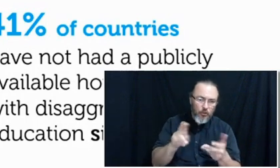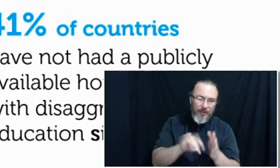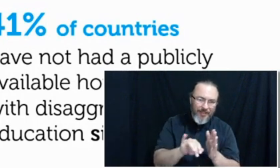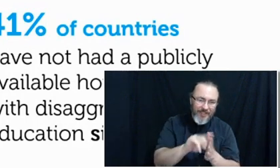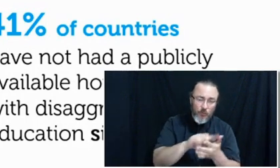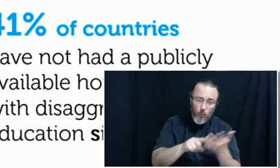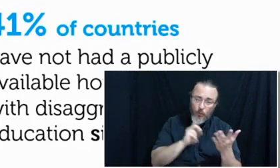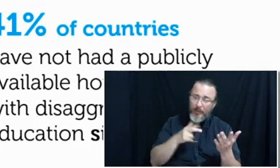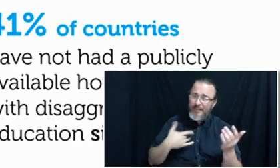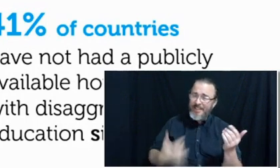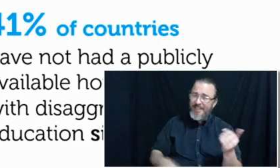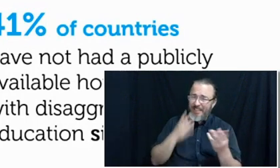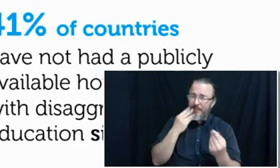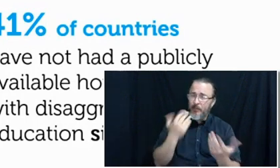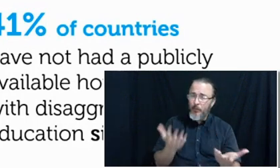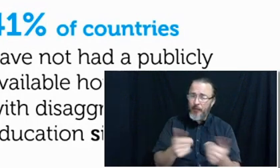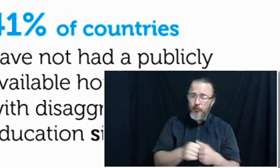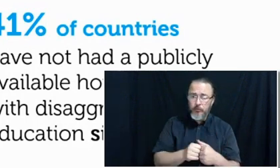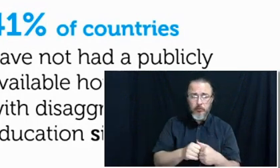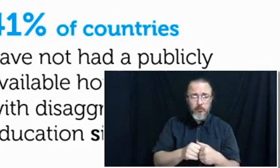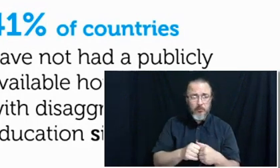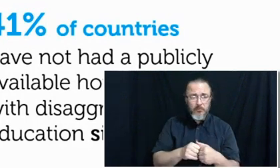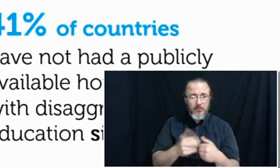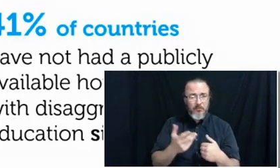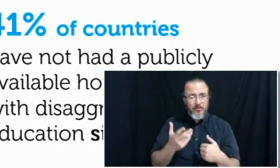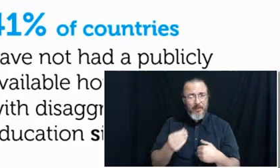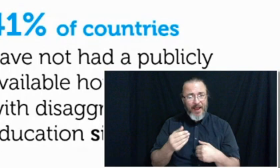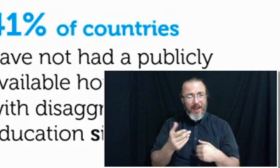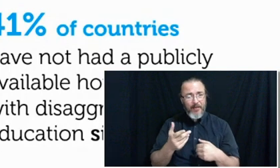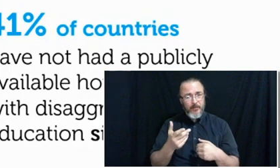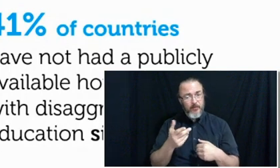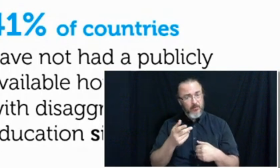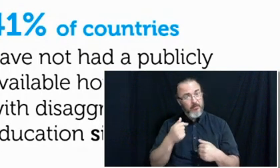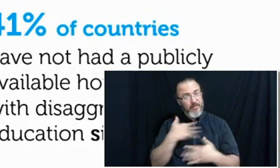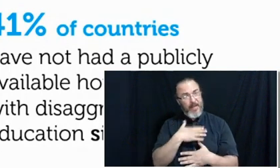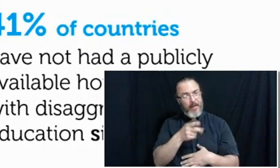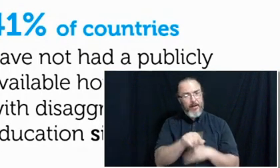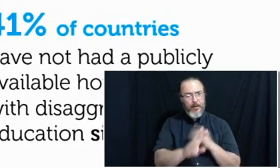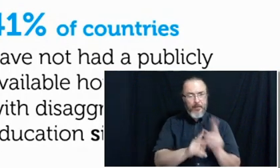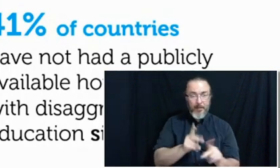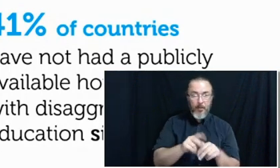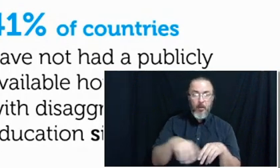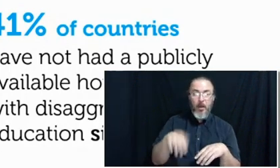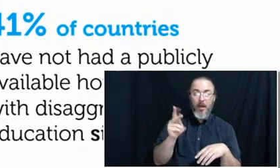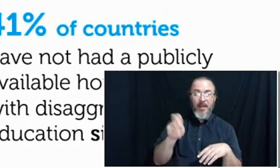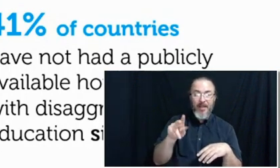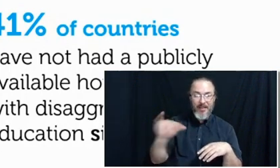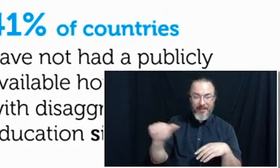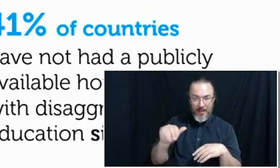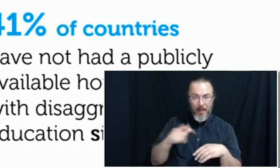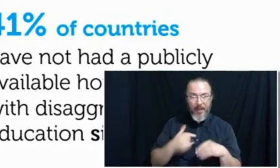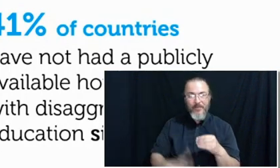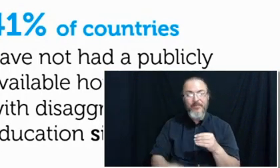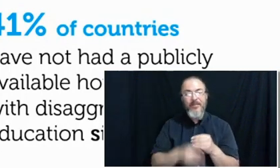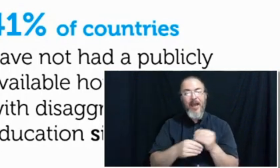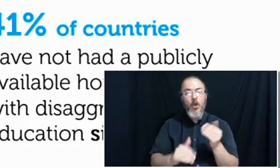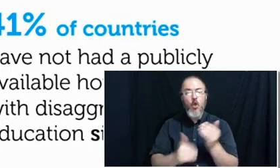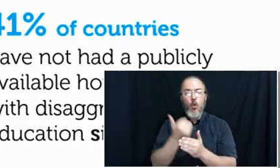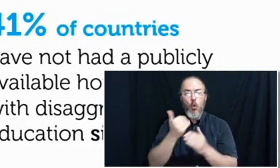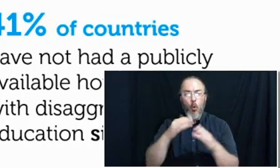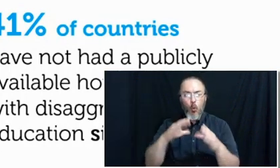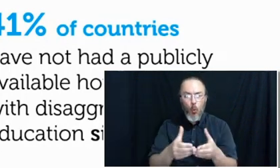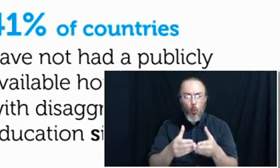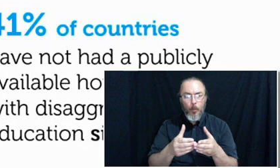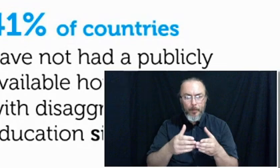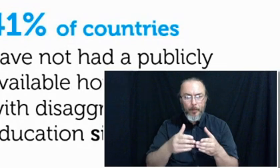toucher à des informations personnelles sensibles, cela peut être intrusif et déclencher des craintes de persécution. Le Kenya a ajouté de nouvelles catégories de groupes ethniques